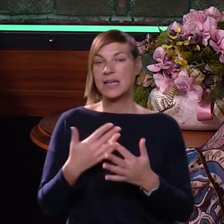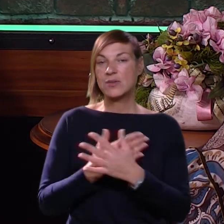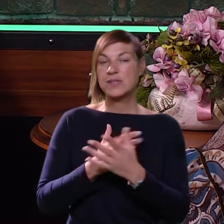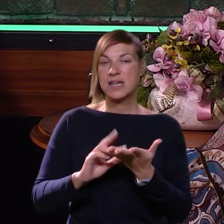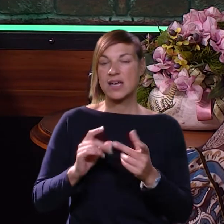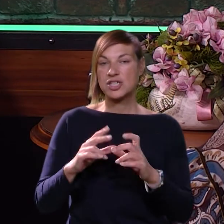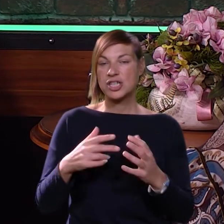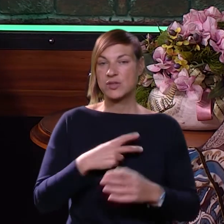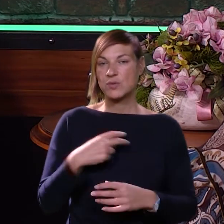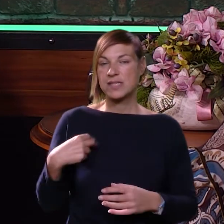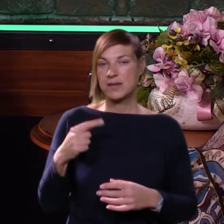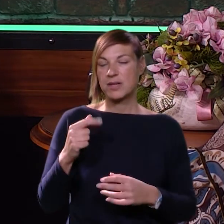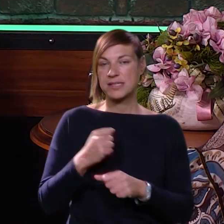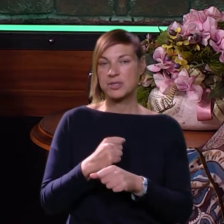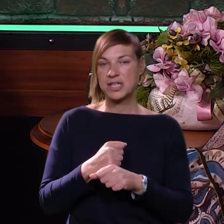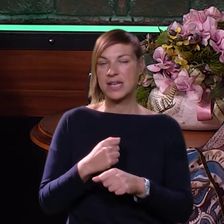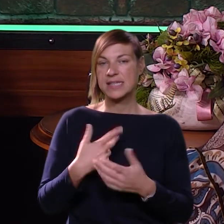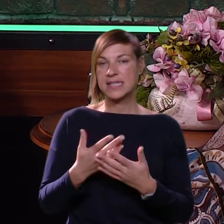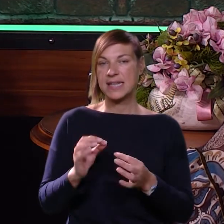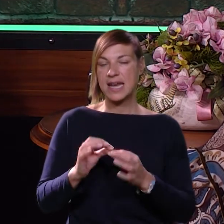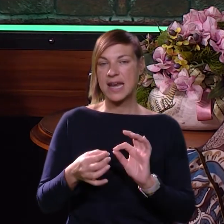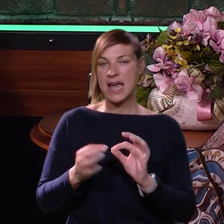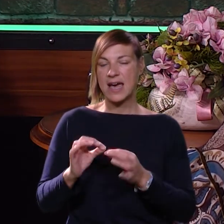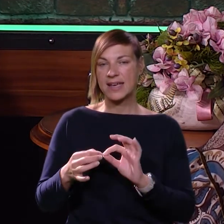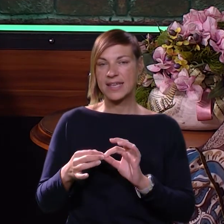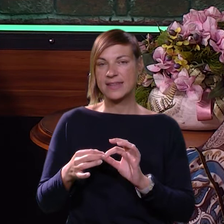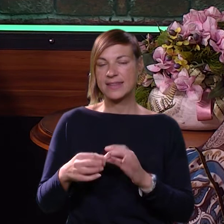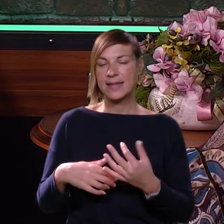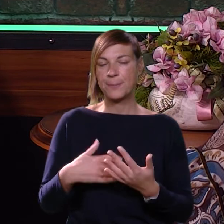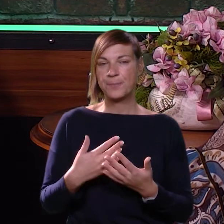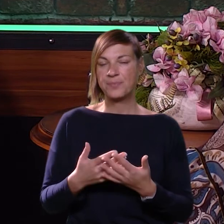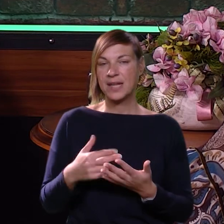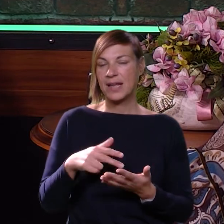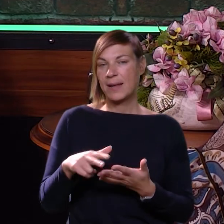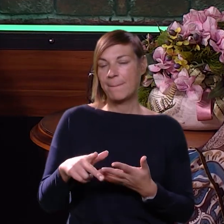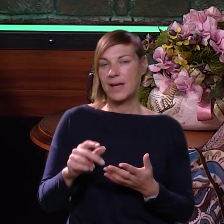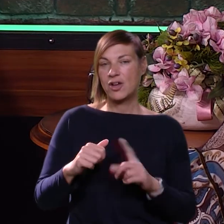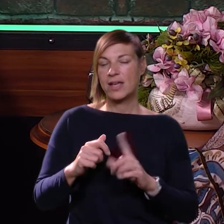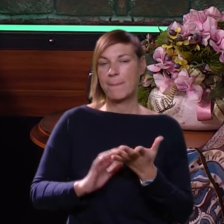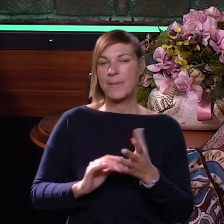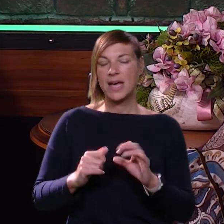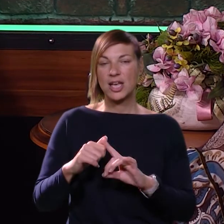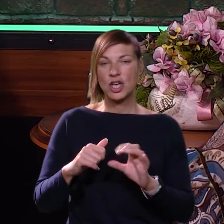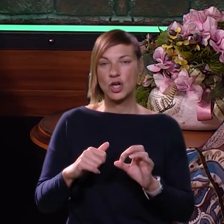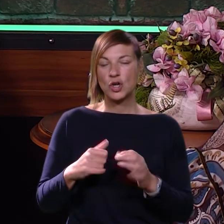zračenju u Zagrebu malo sam išla na radionice izrade nakita, pa sam išla tako malo u Kemako,